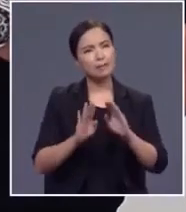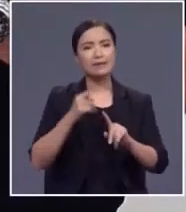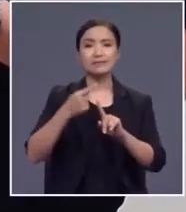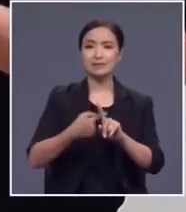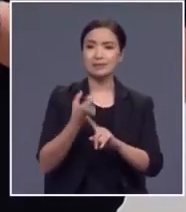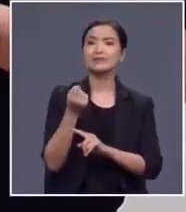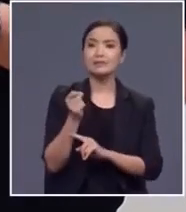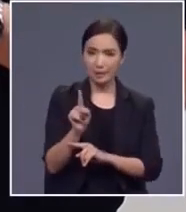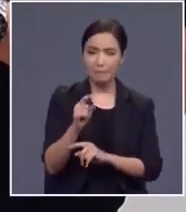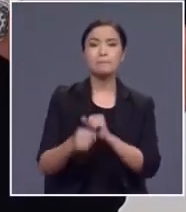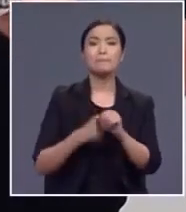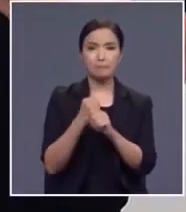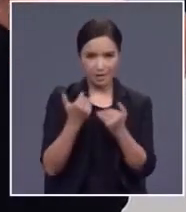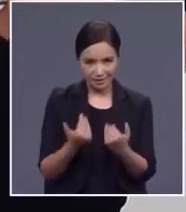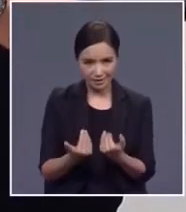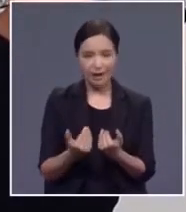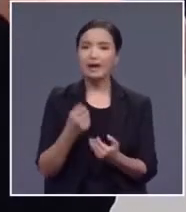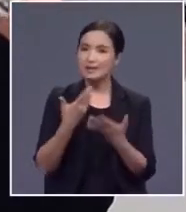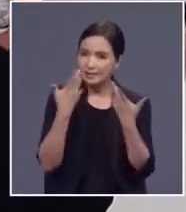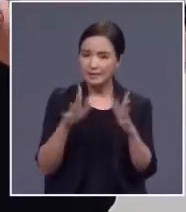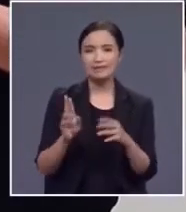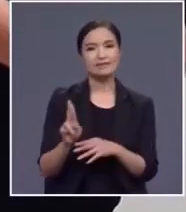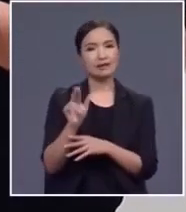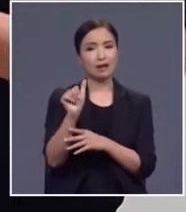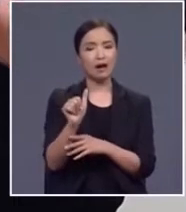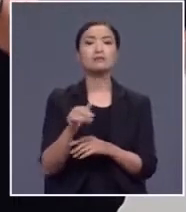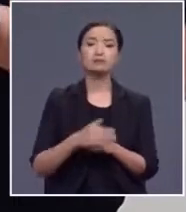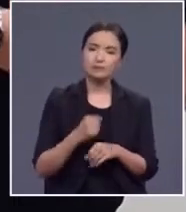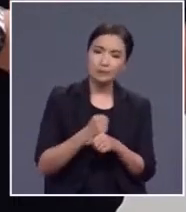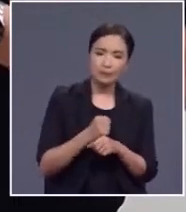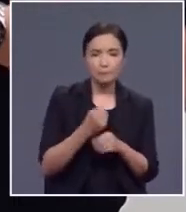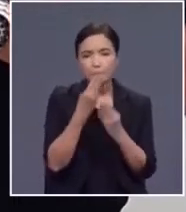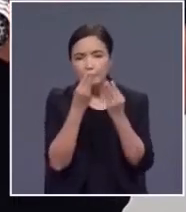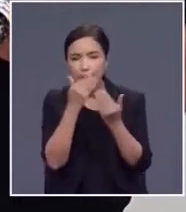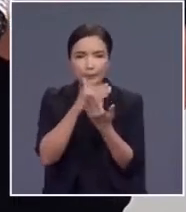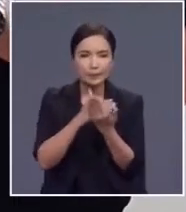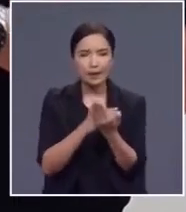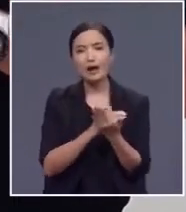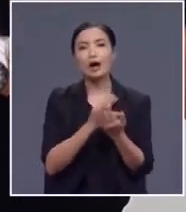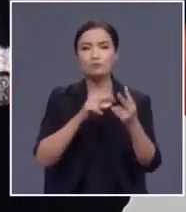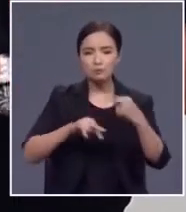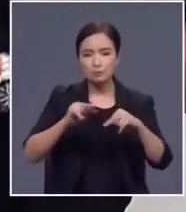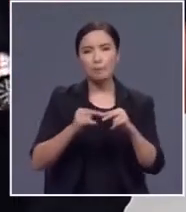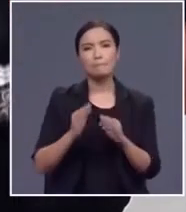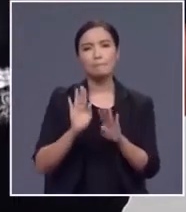ปีนี้ครับแต่ว่ากว่าจะเก็บงานเก็บอะไรพวกนี้ฮะก็ประมาณ ไปนิดนึง ใช่อีกเดือนนึงครับ